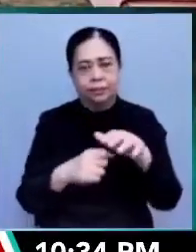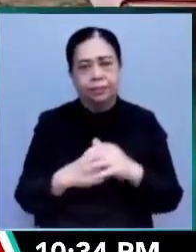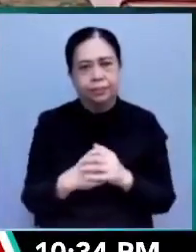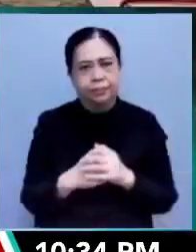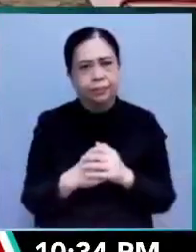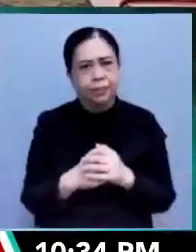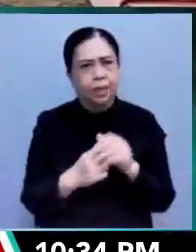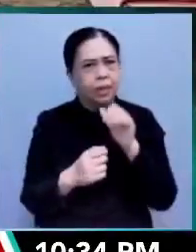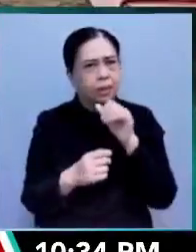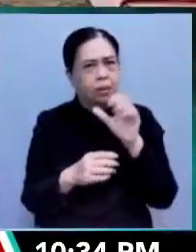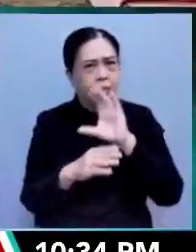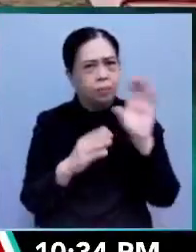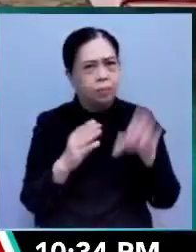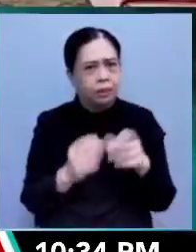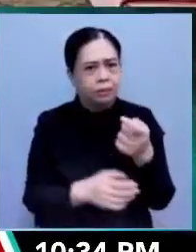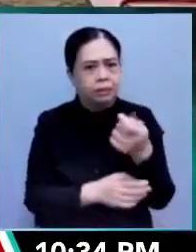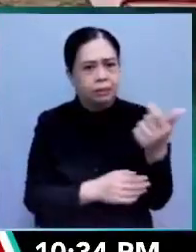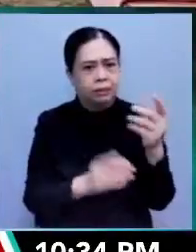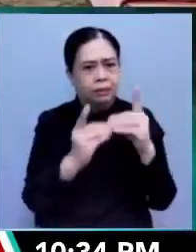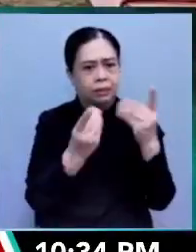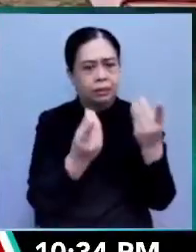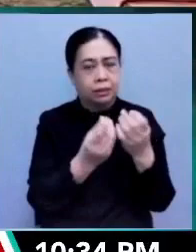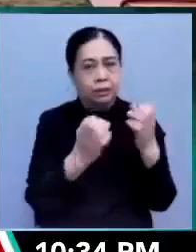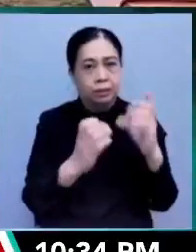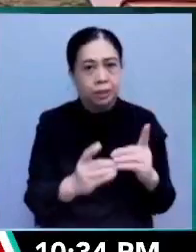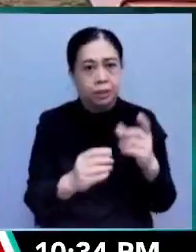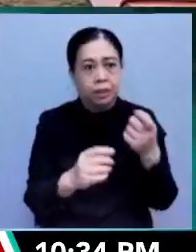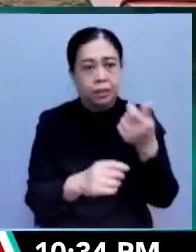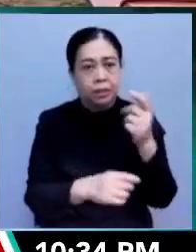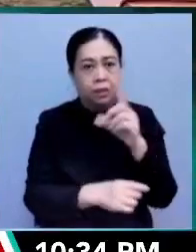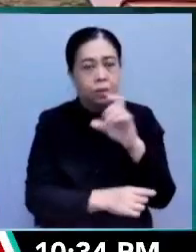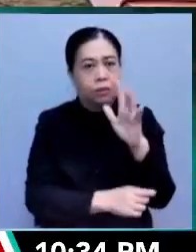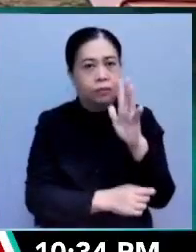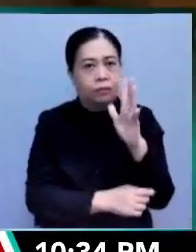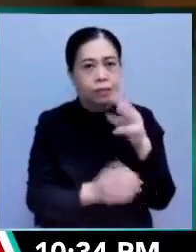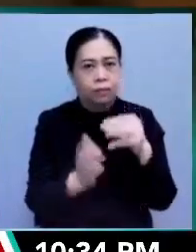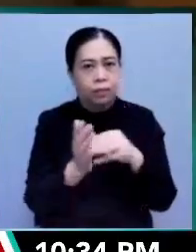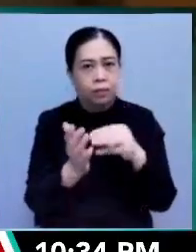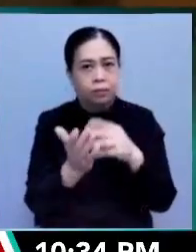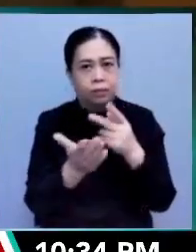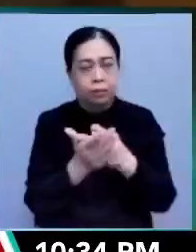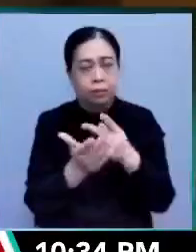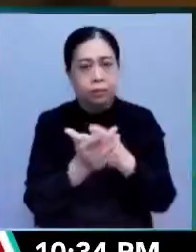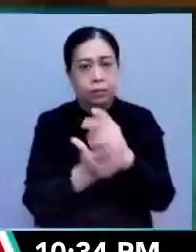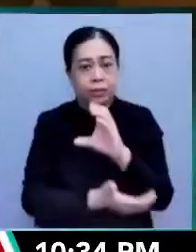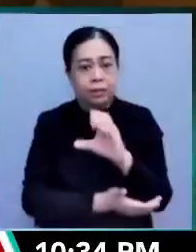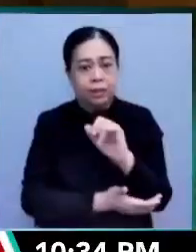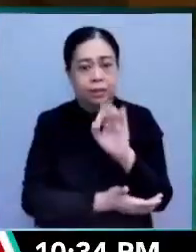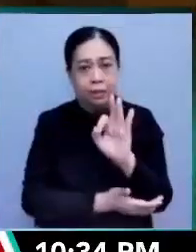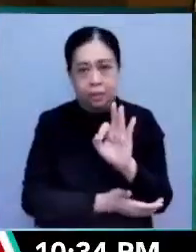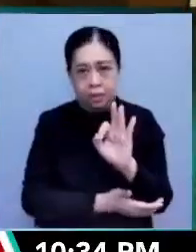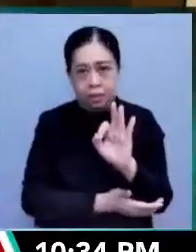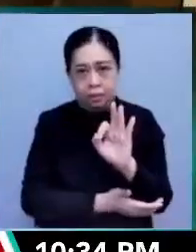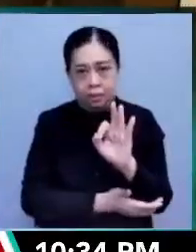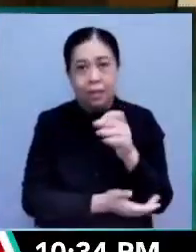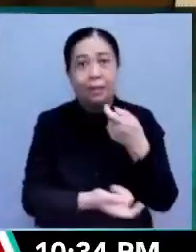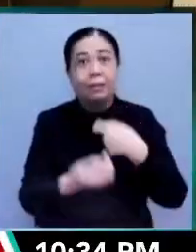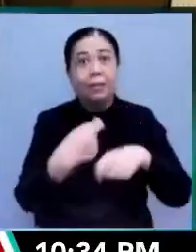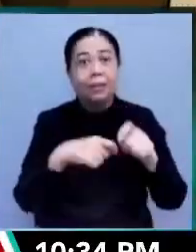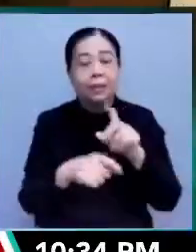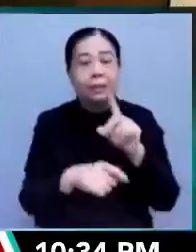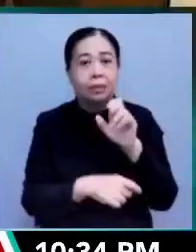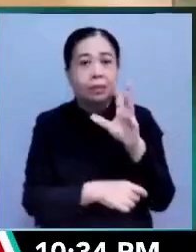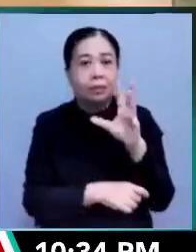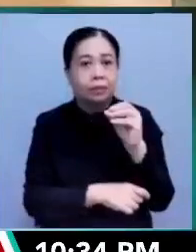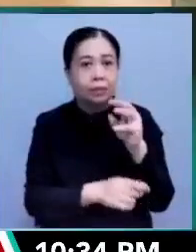na nakaltasan ng DepEd dahil ang inalis na 150 million pesos na confidential fund na palitan ng 150